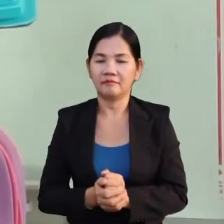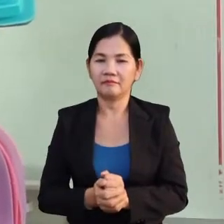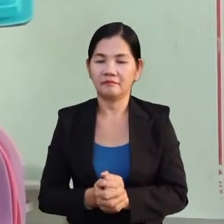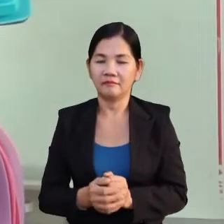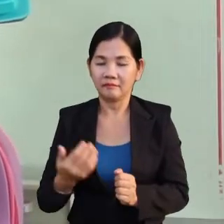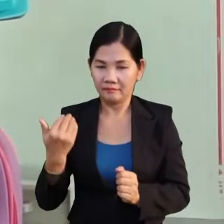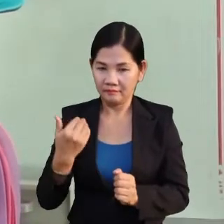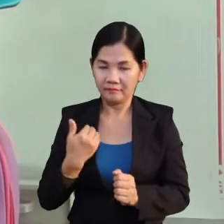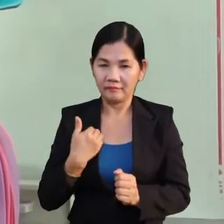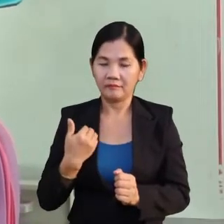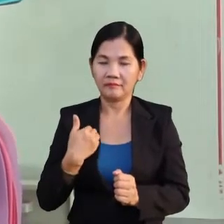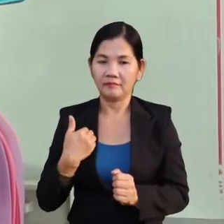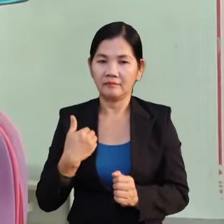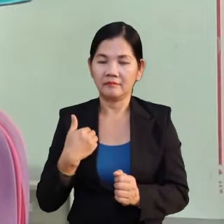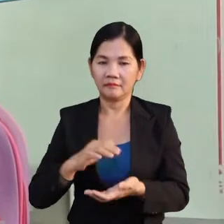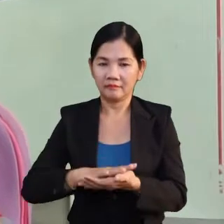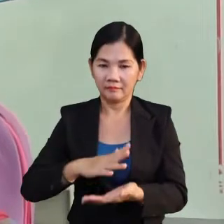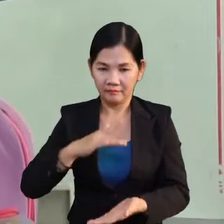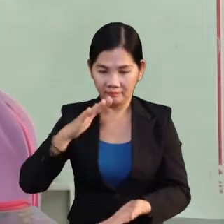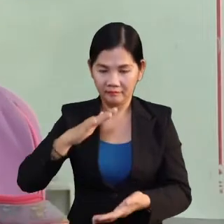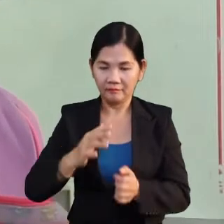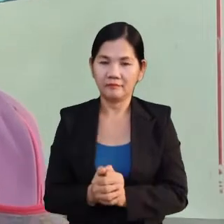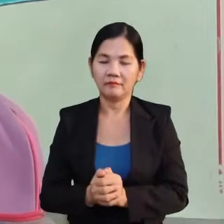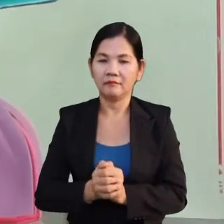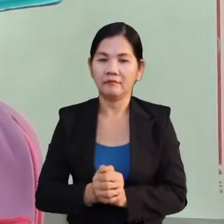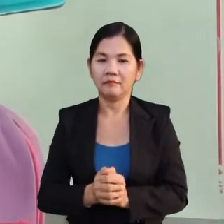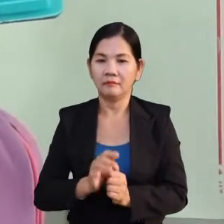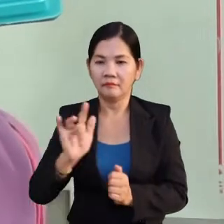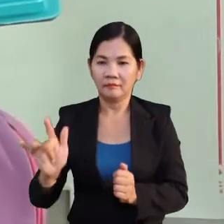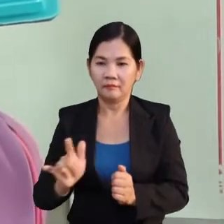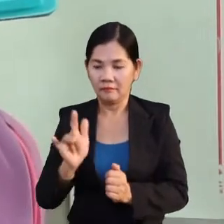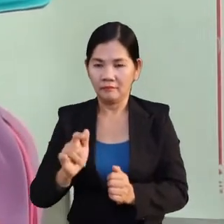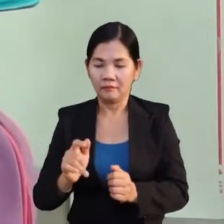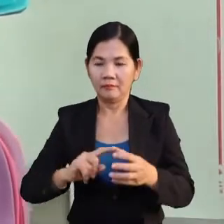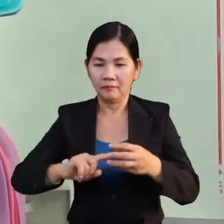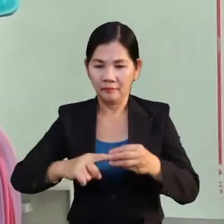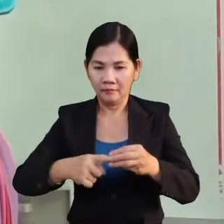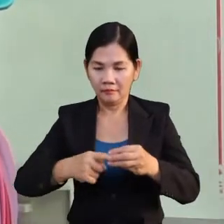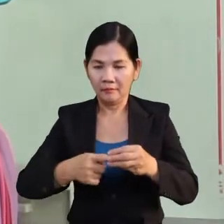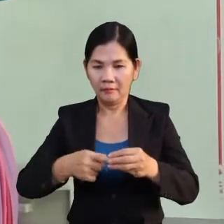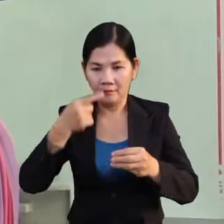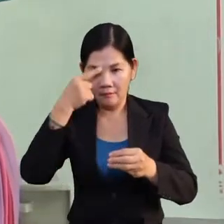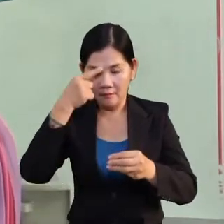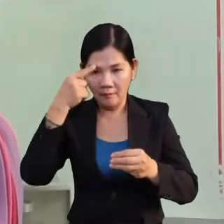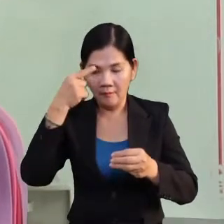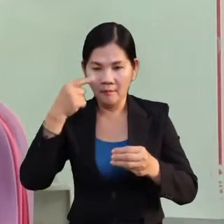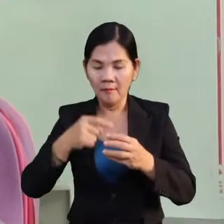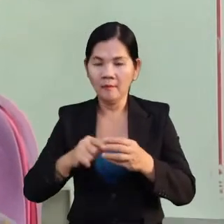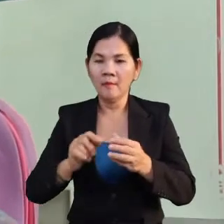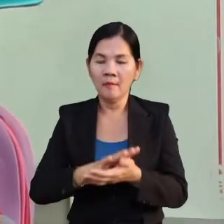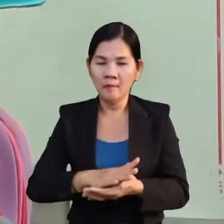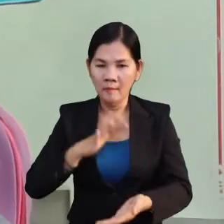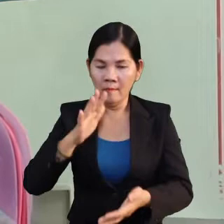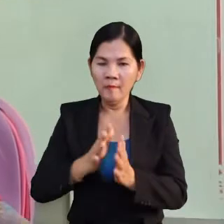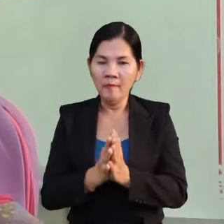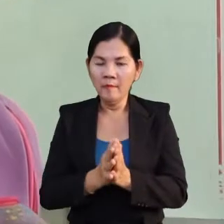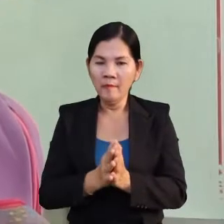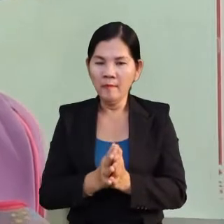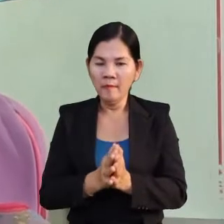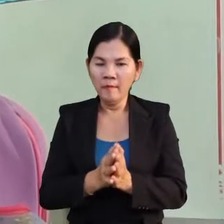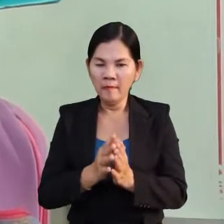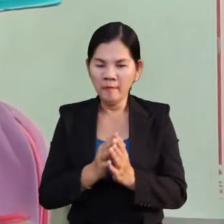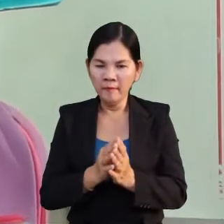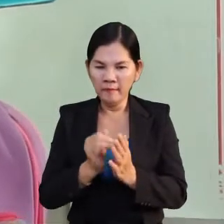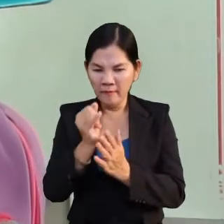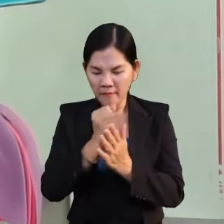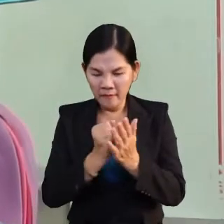អត់កូនចាមានអញ្ចឹងយើងប្រើខ្មៅដៃពណ៌សម្រាប់ធ្វើអ្វីដែរកូនចាសម្រាប់គូសរូបពេលយើង